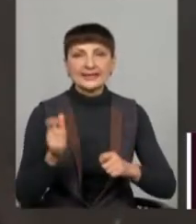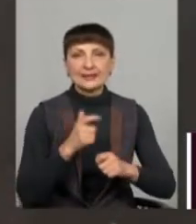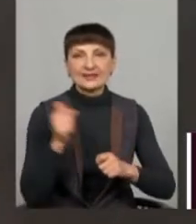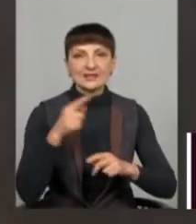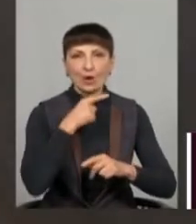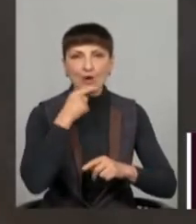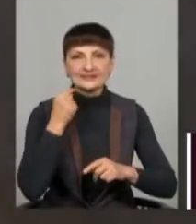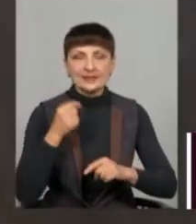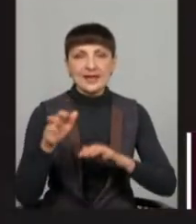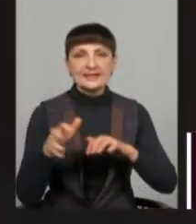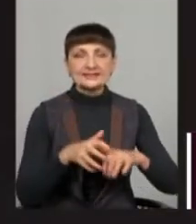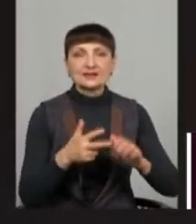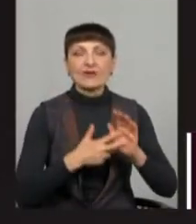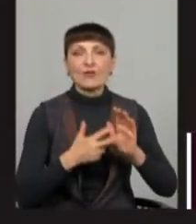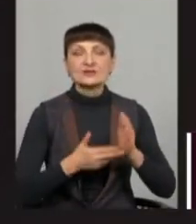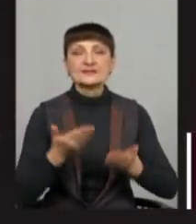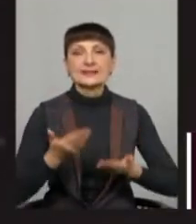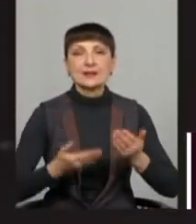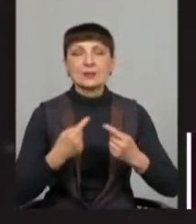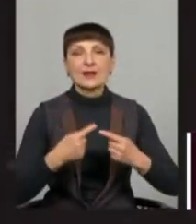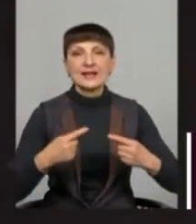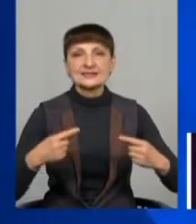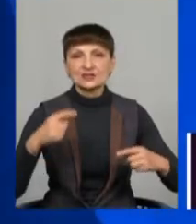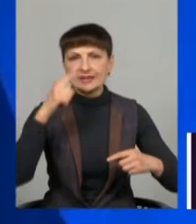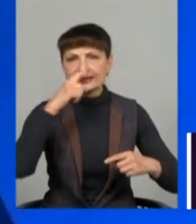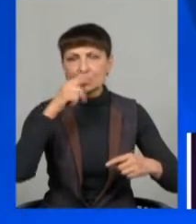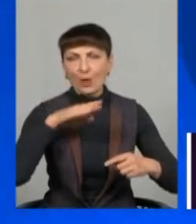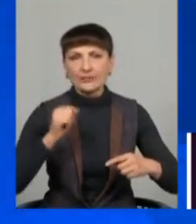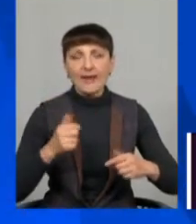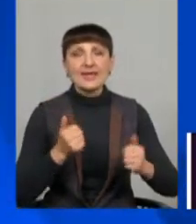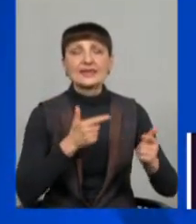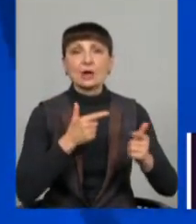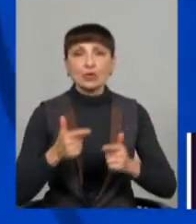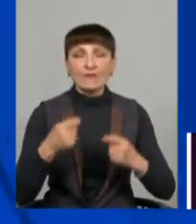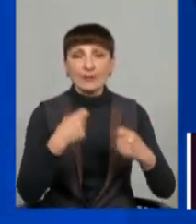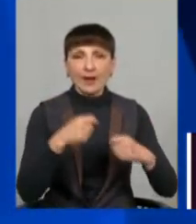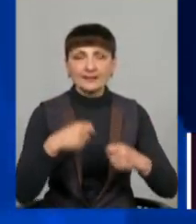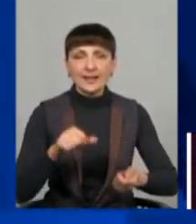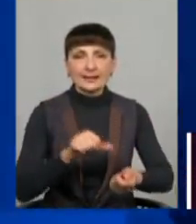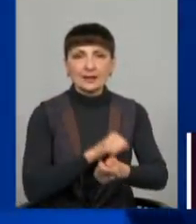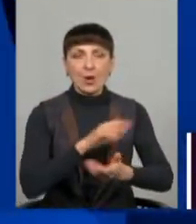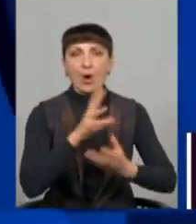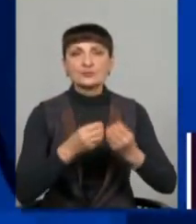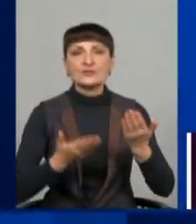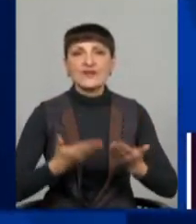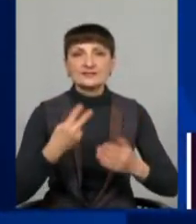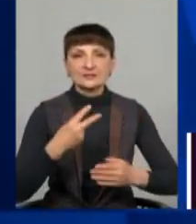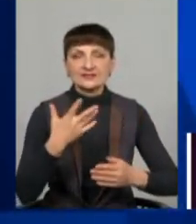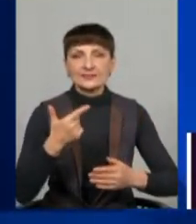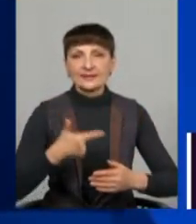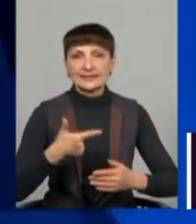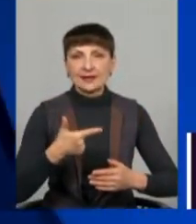России. Изъято около 80 килограммов различных кислот, а также готовая к реализации партии общим весом 25